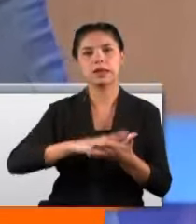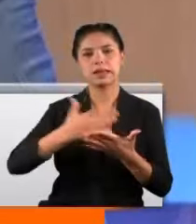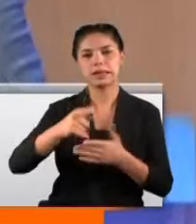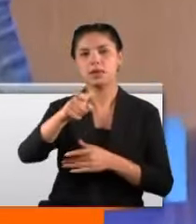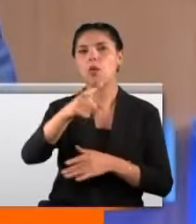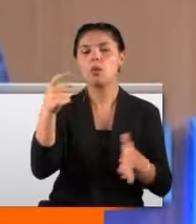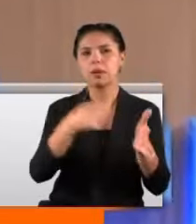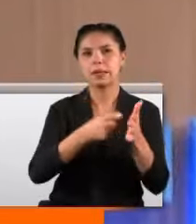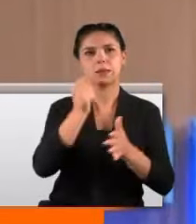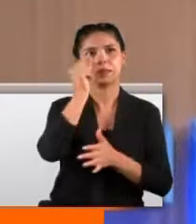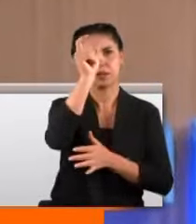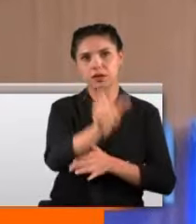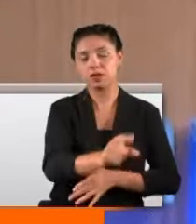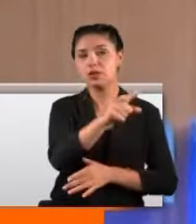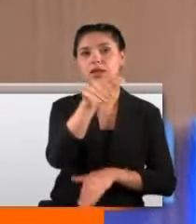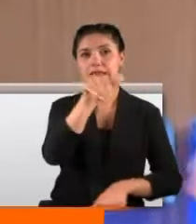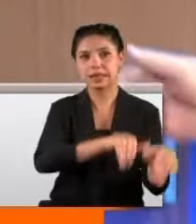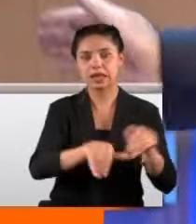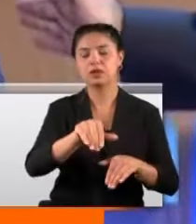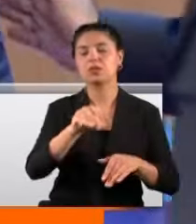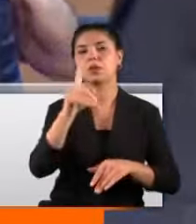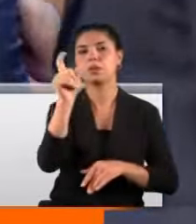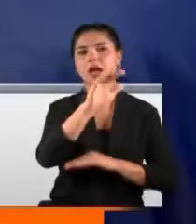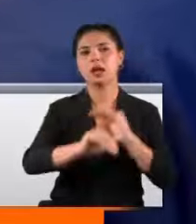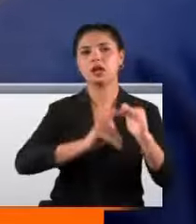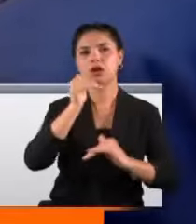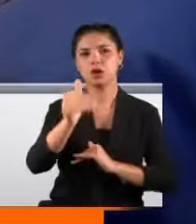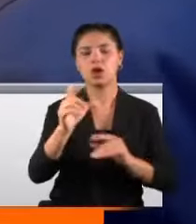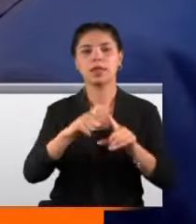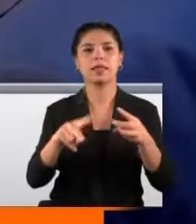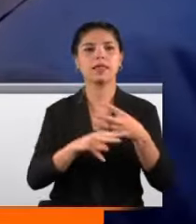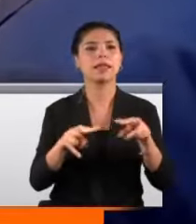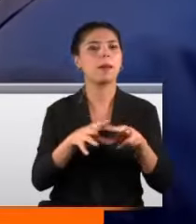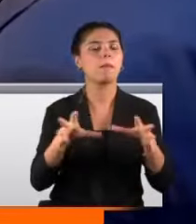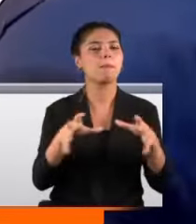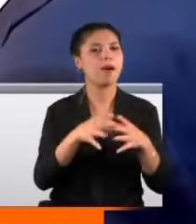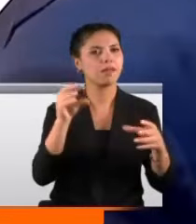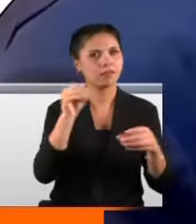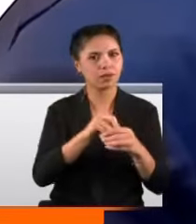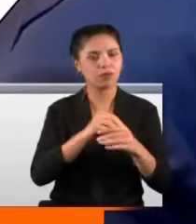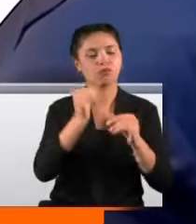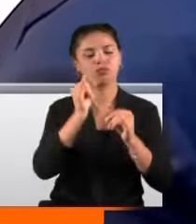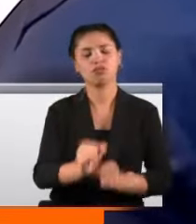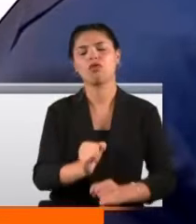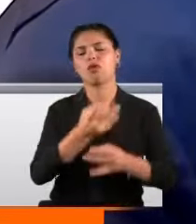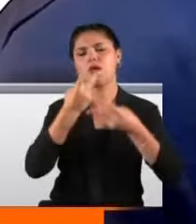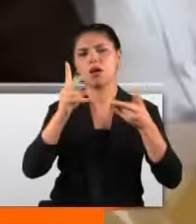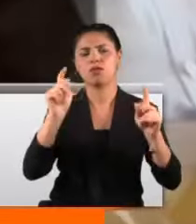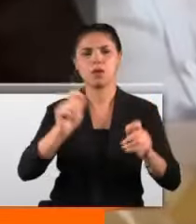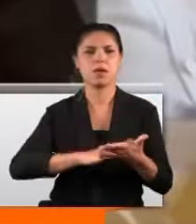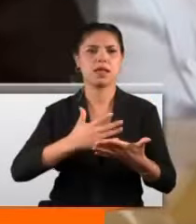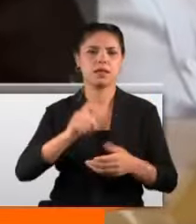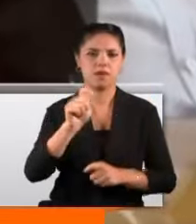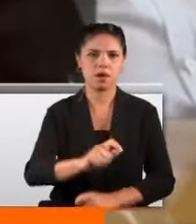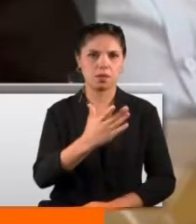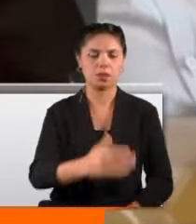o isimlerden biri. Begit seçimlerden yaklaşık bir ay sonra DEM Parti için zehir zemberek açıklamalar yaparak istifa etmişti.